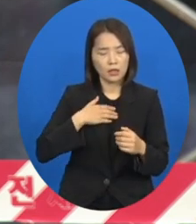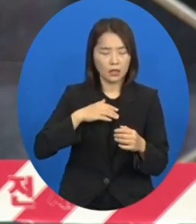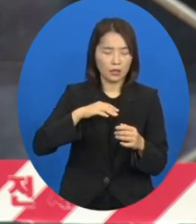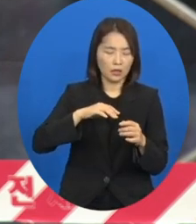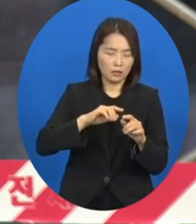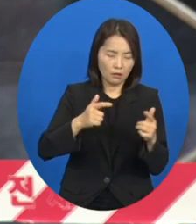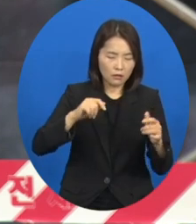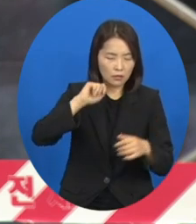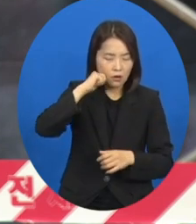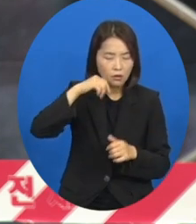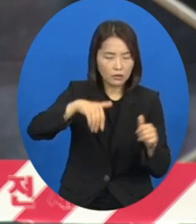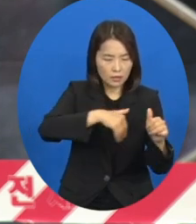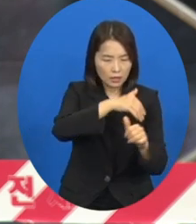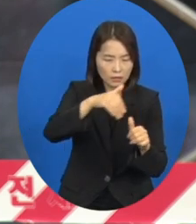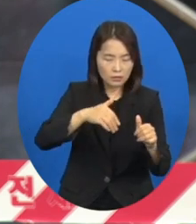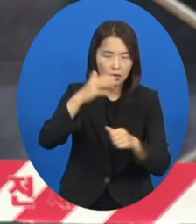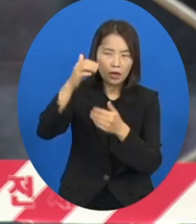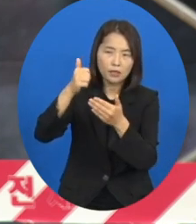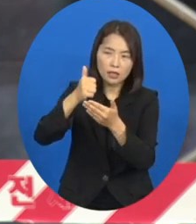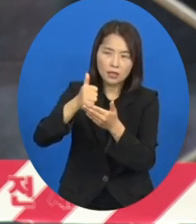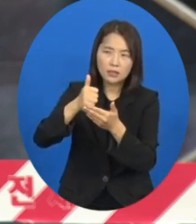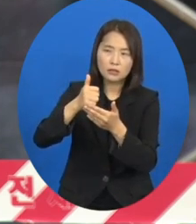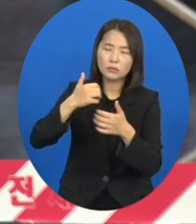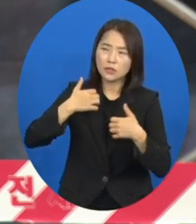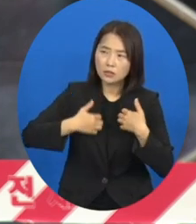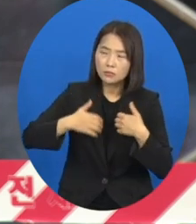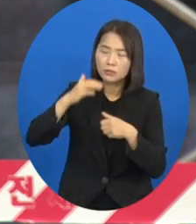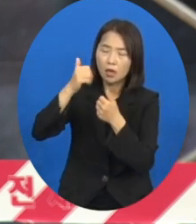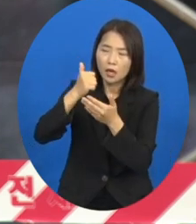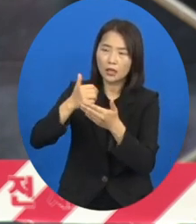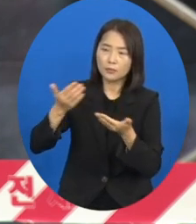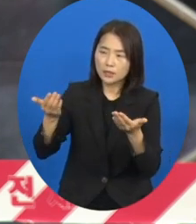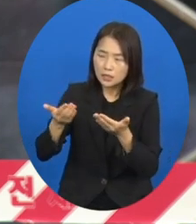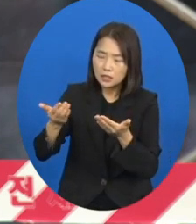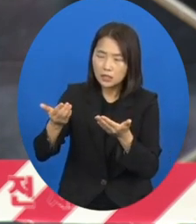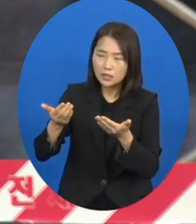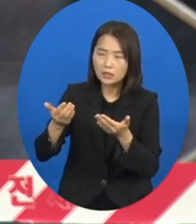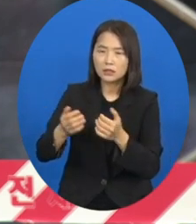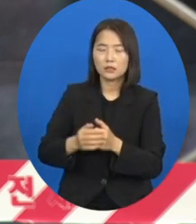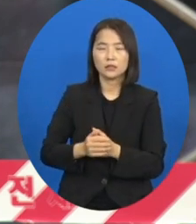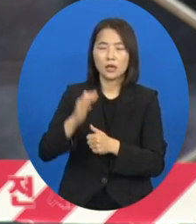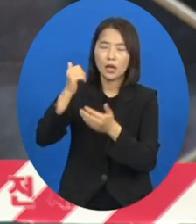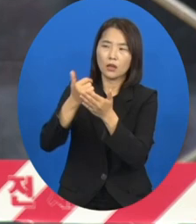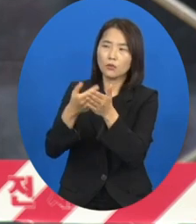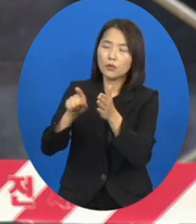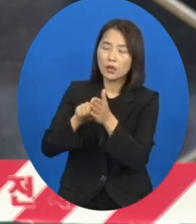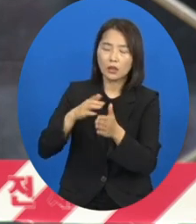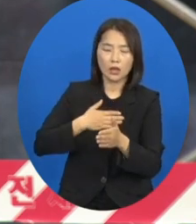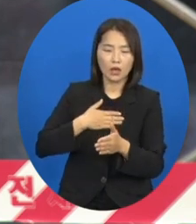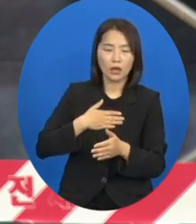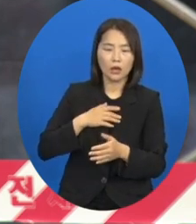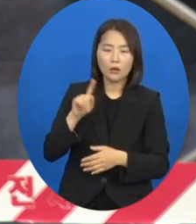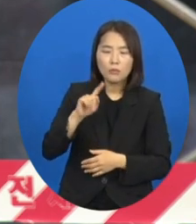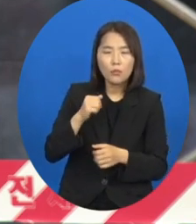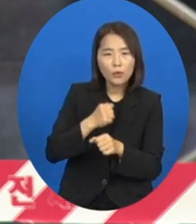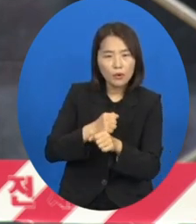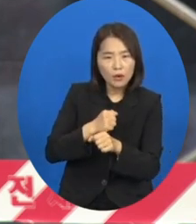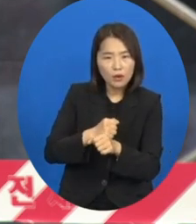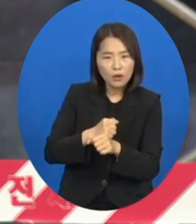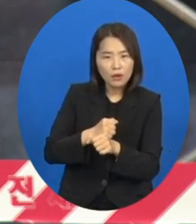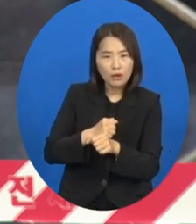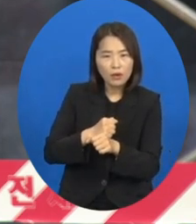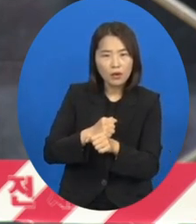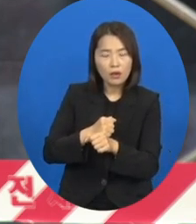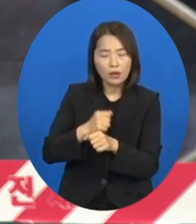가운데서 하나님의 일, 하나님의 기쁨, 주님의 기쁨 위해서 내가 무엇을 해야 될까? 주님께 구하고